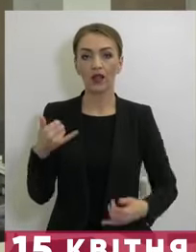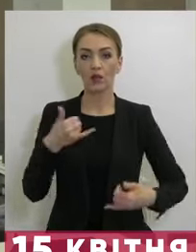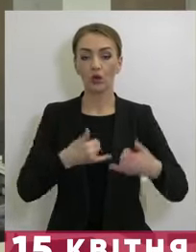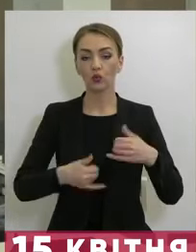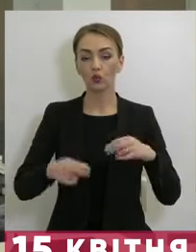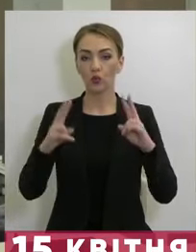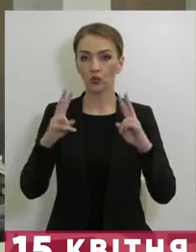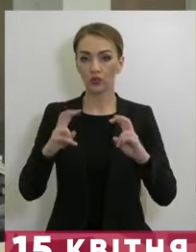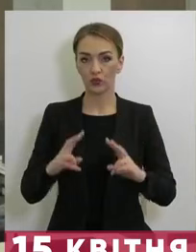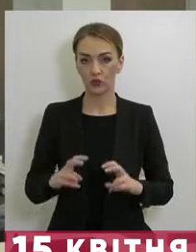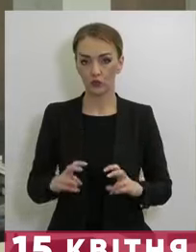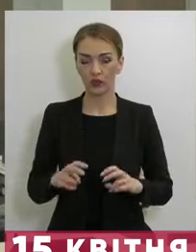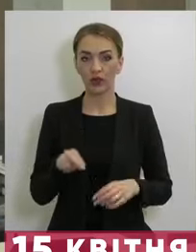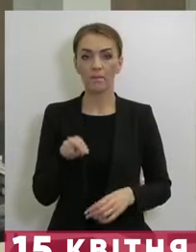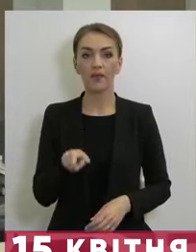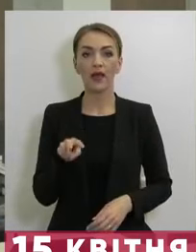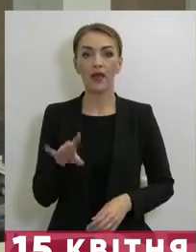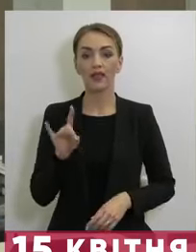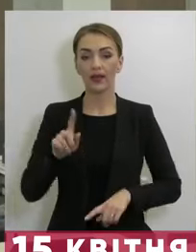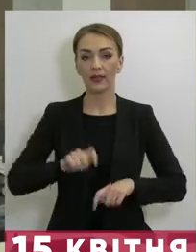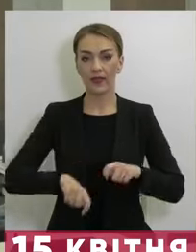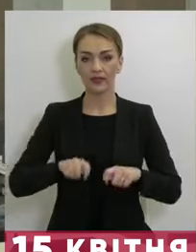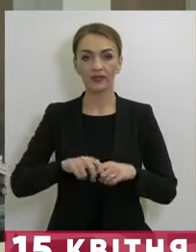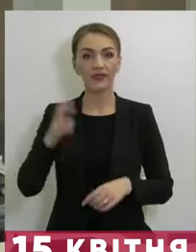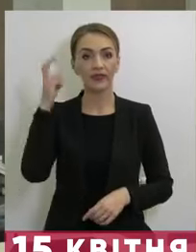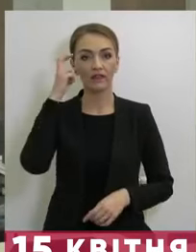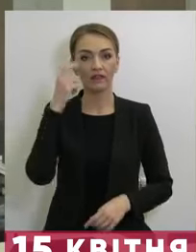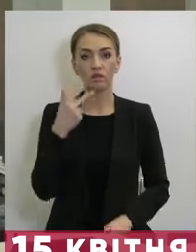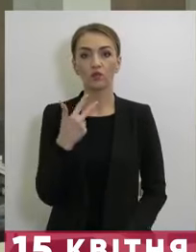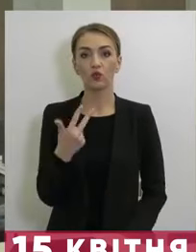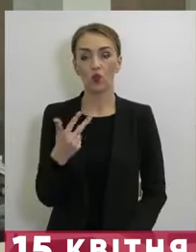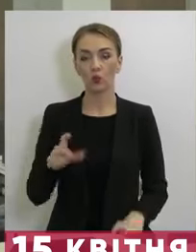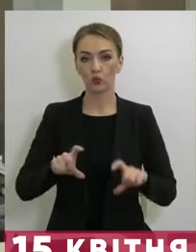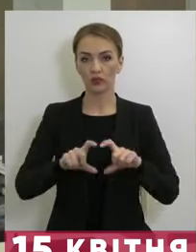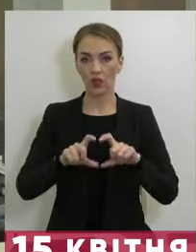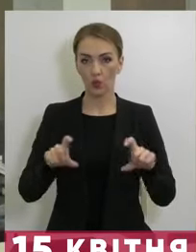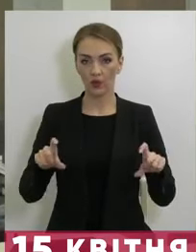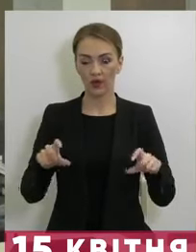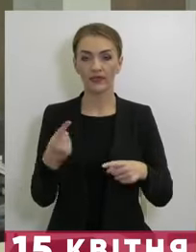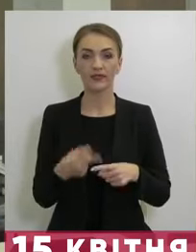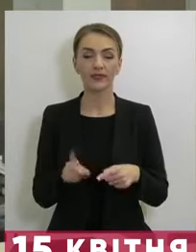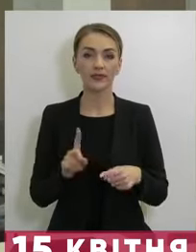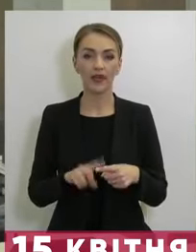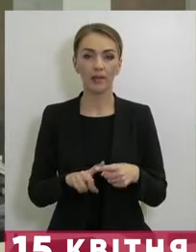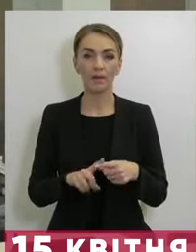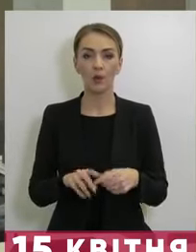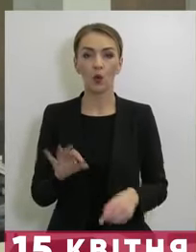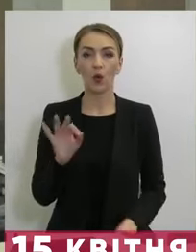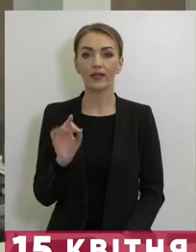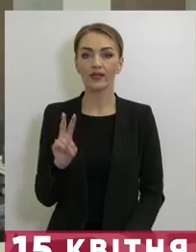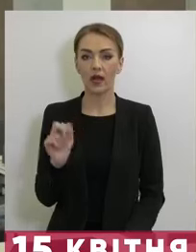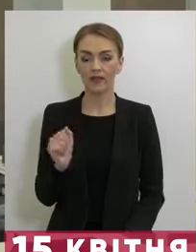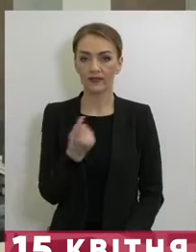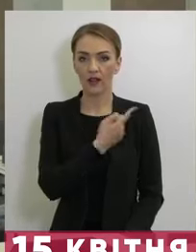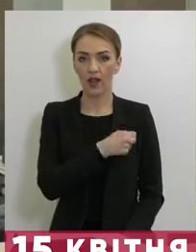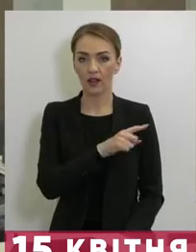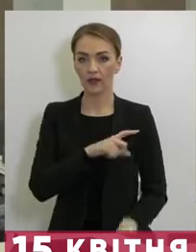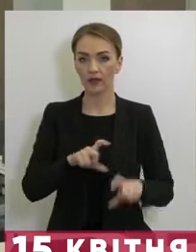Лабораторно досліджують ПЛР-тести у Києві у 3 установах. Це Олександрівська